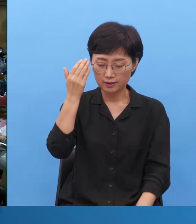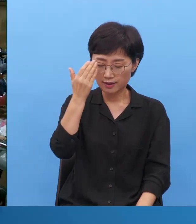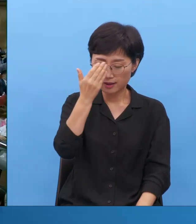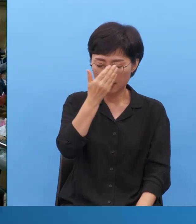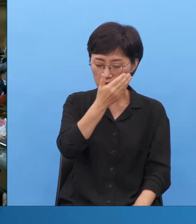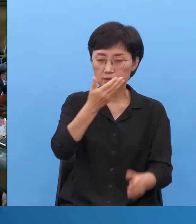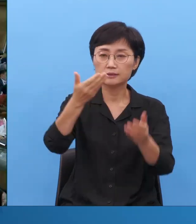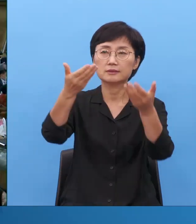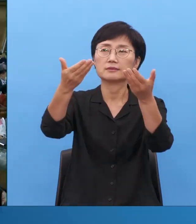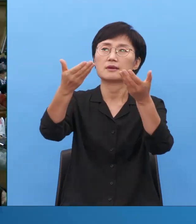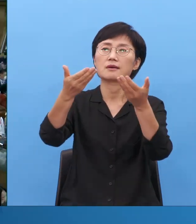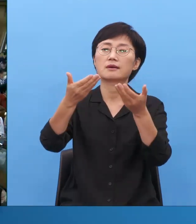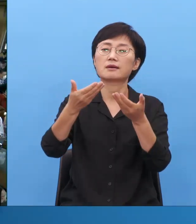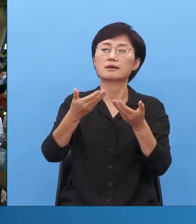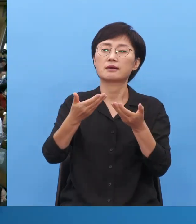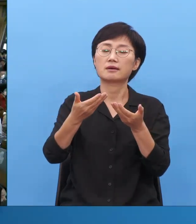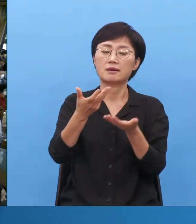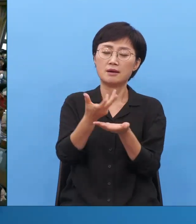정죄하사